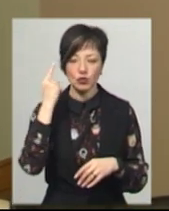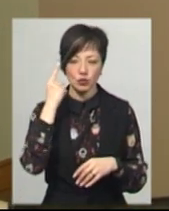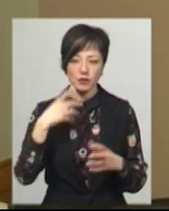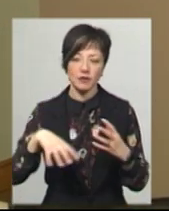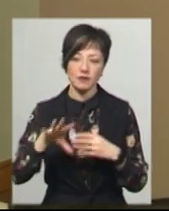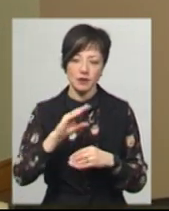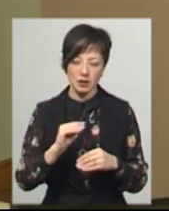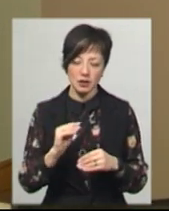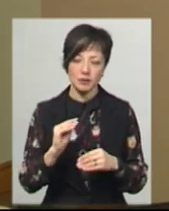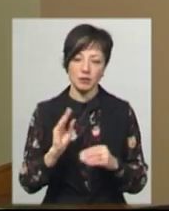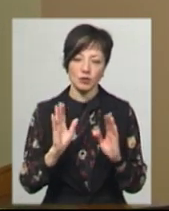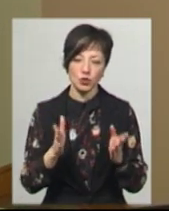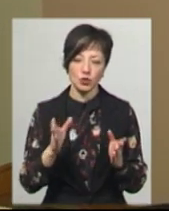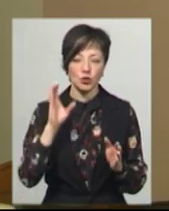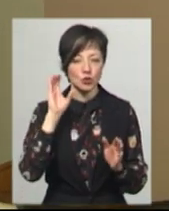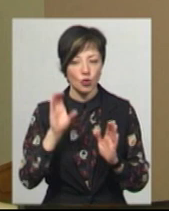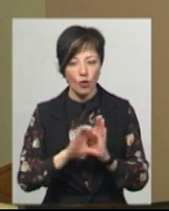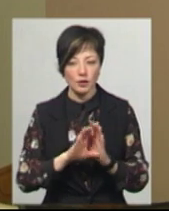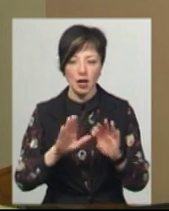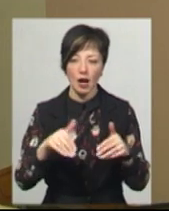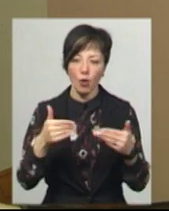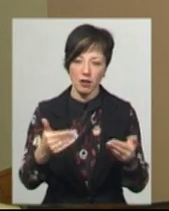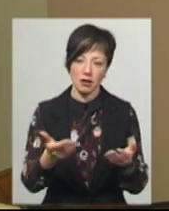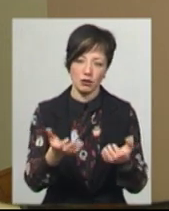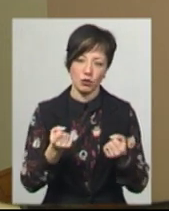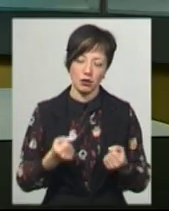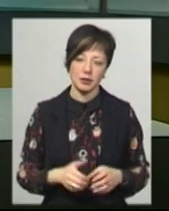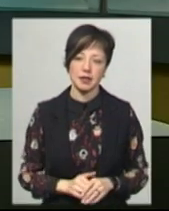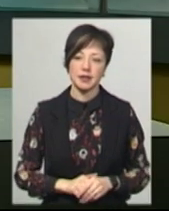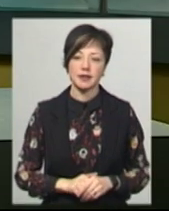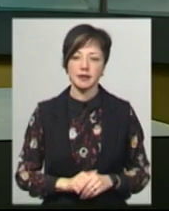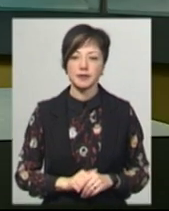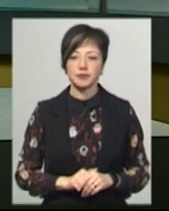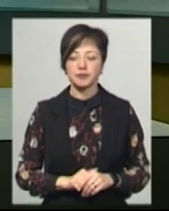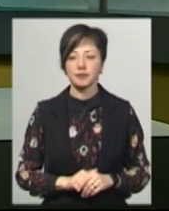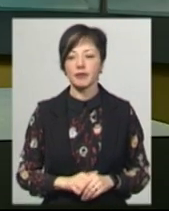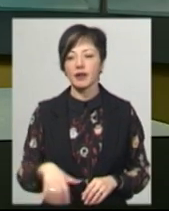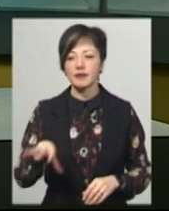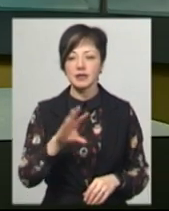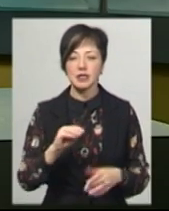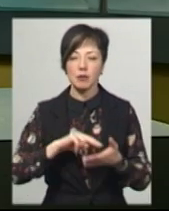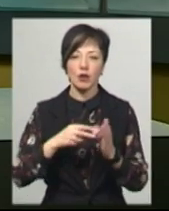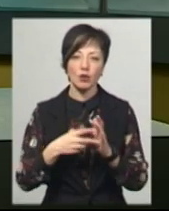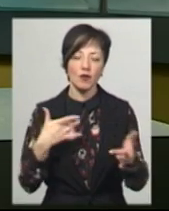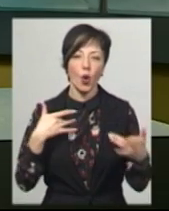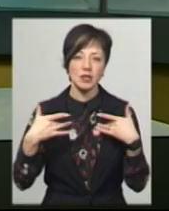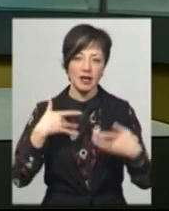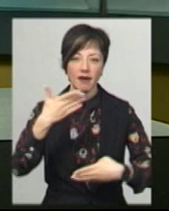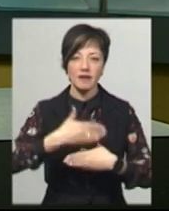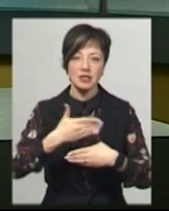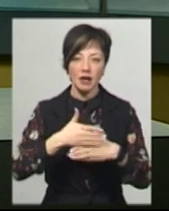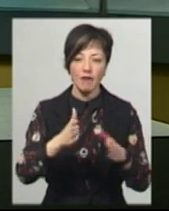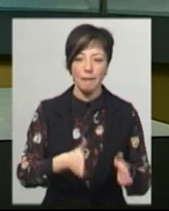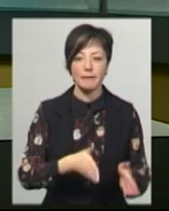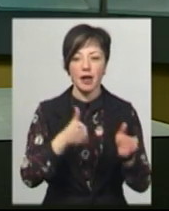всі будуть дослуховуватись до рекомендацій, які отримали. Всі заплановані концерти та вистави перенесуть на